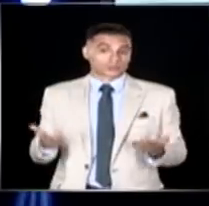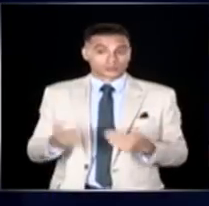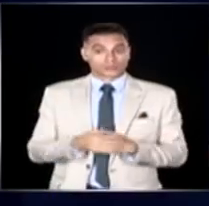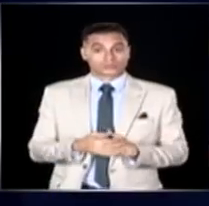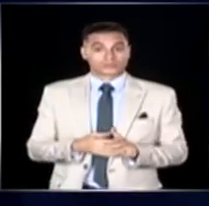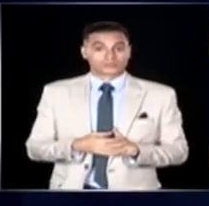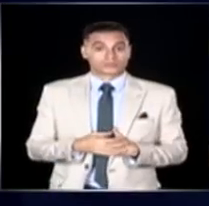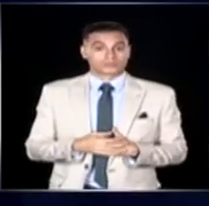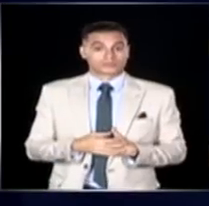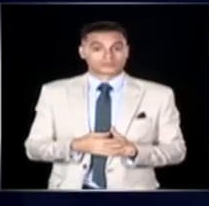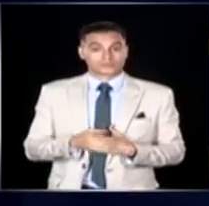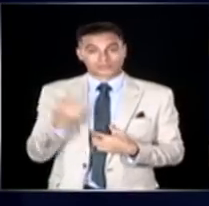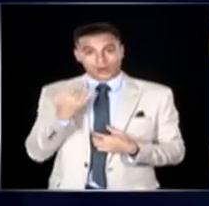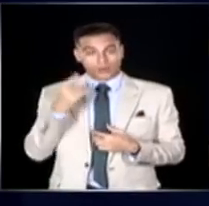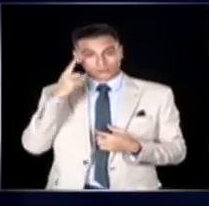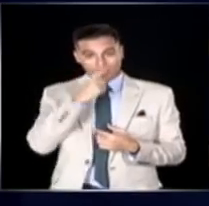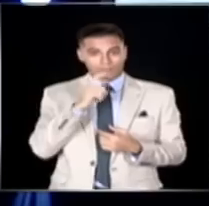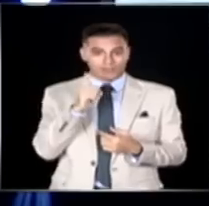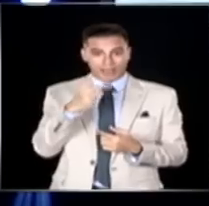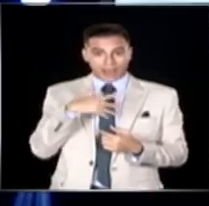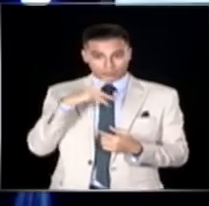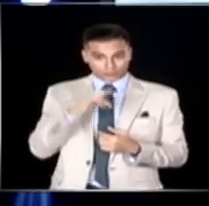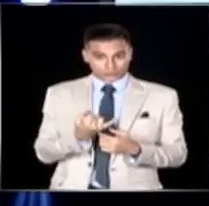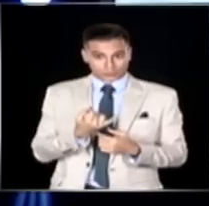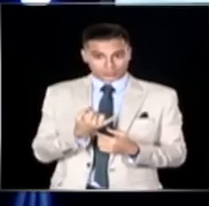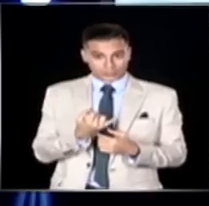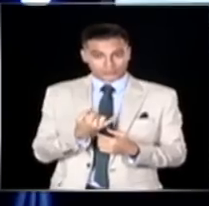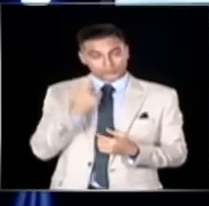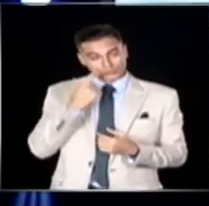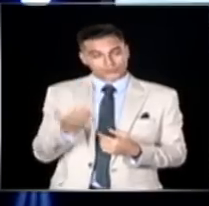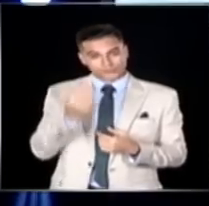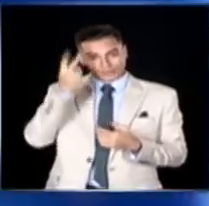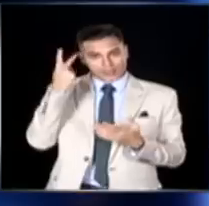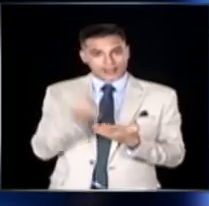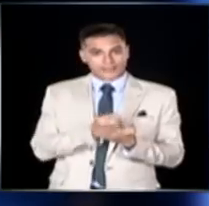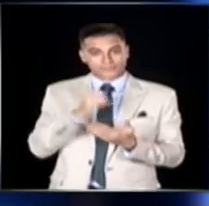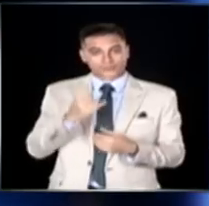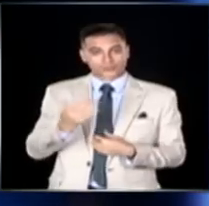ولا صعب؟ انتوا كريم الأول اللي هتاخدوا جوكر الأدب. في الأدب. دوسوا على البازر.